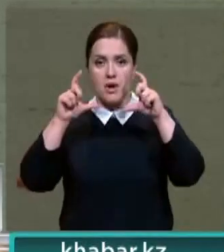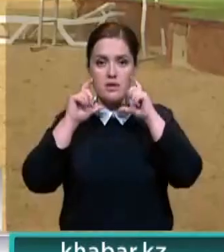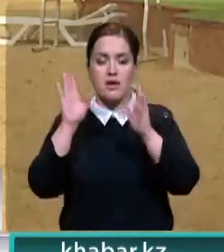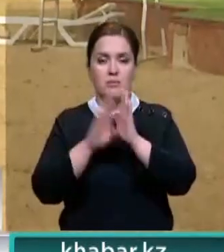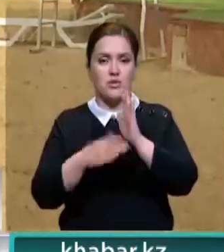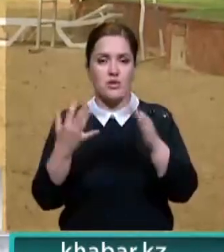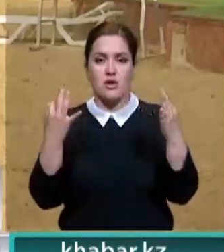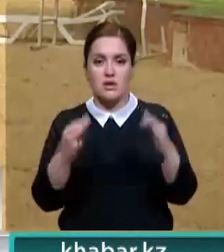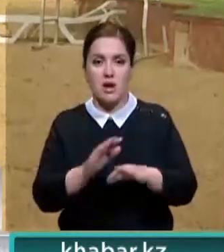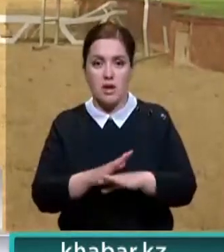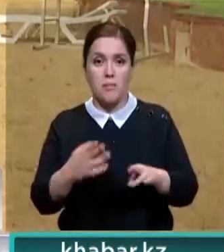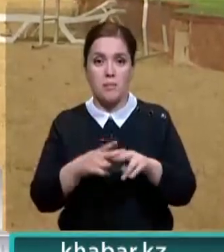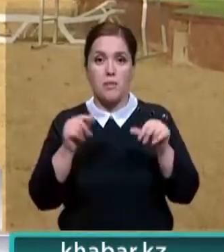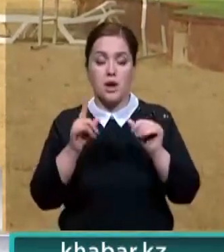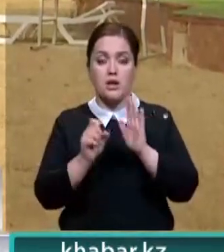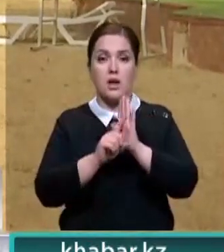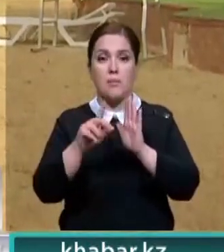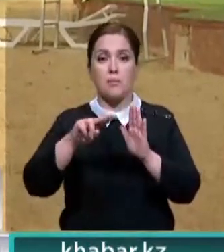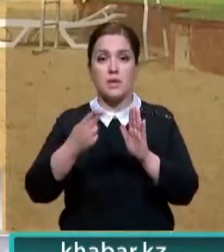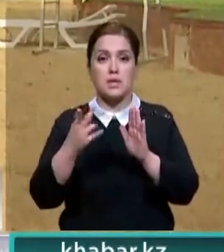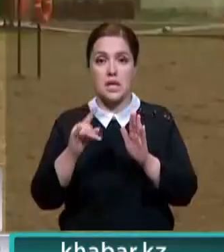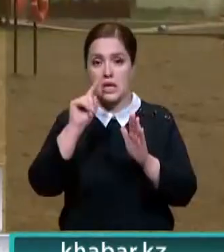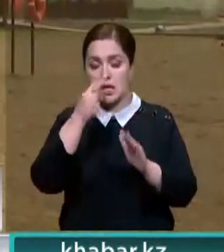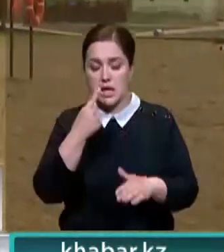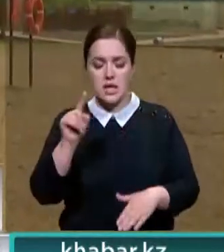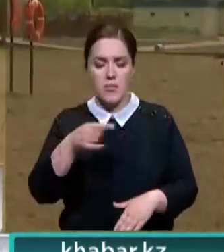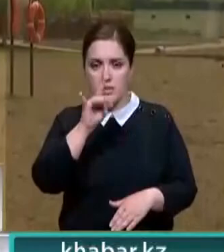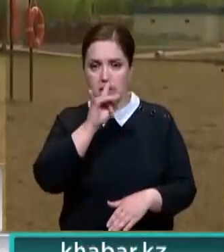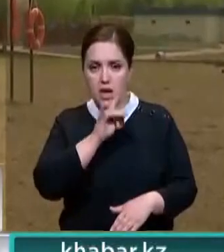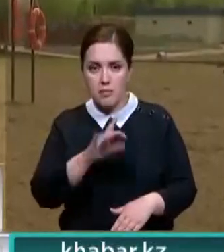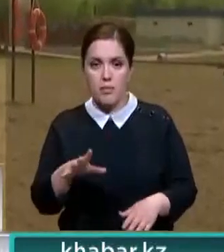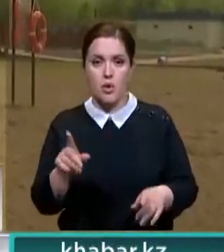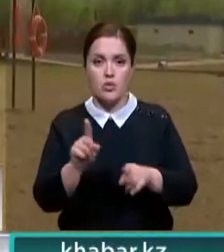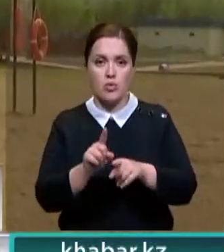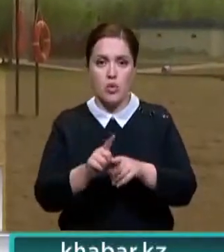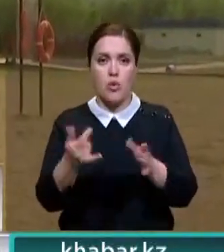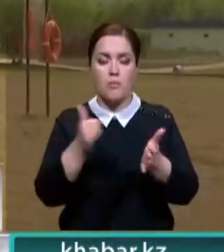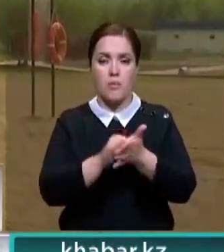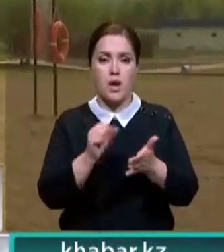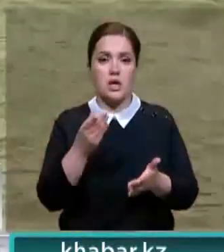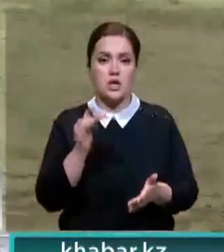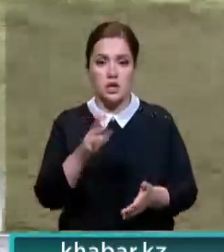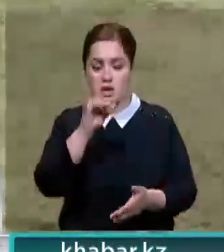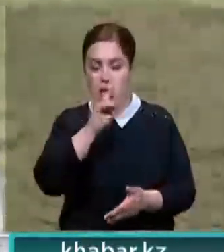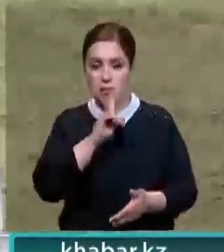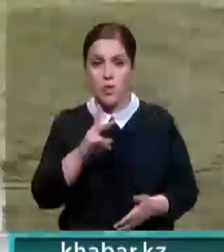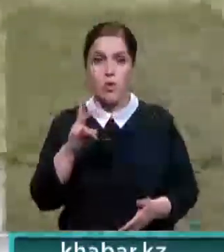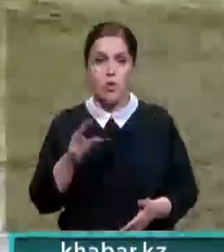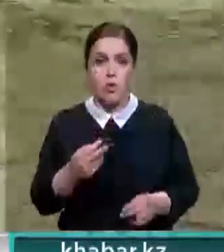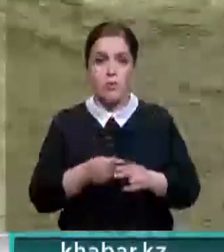не пропустят. Справок о прохождении ПЦР-теста требовать никто не будет. Так же, как и сканировать данные через приложение АШИК. А вот